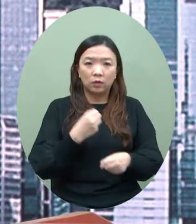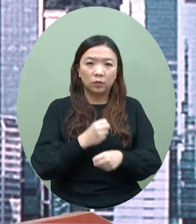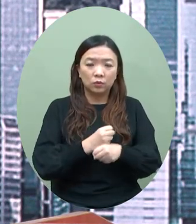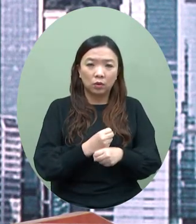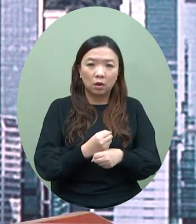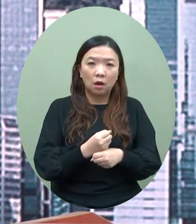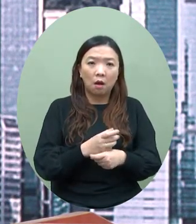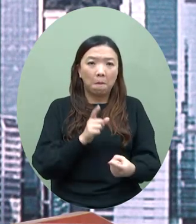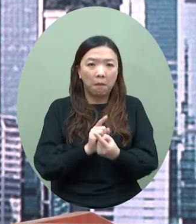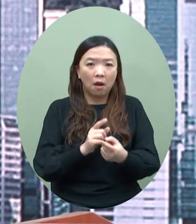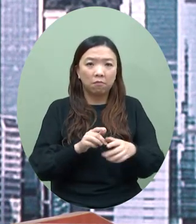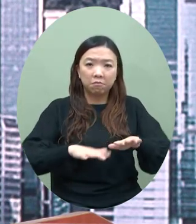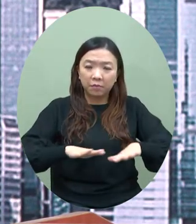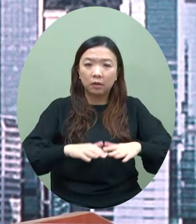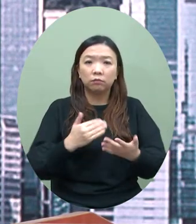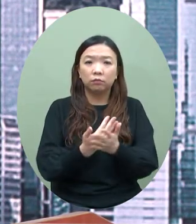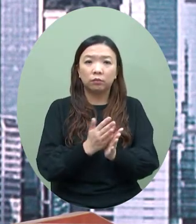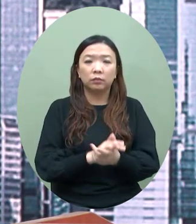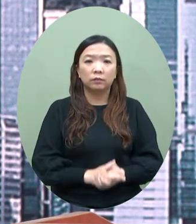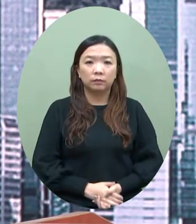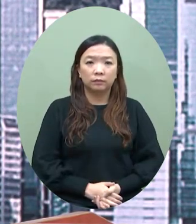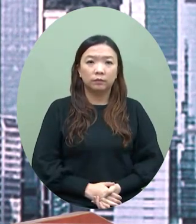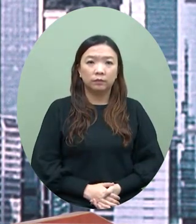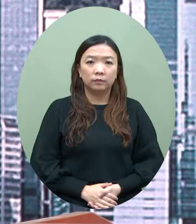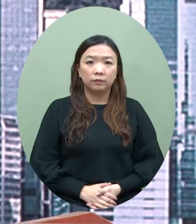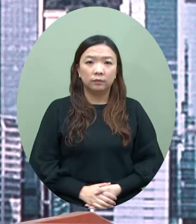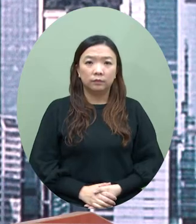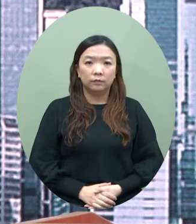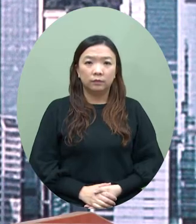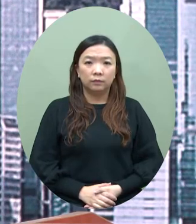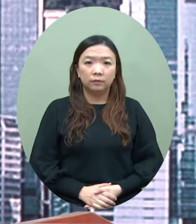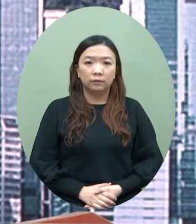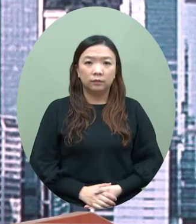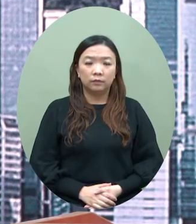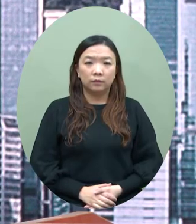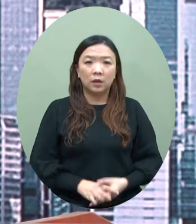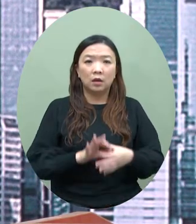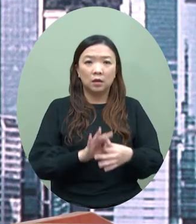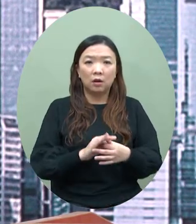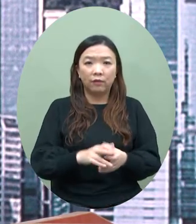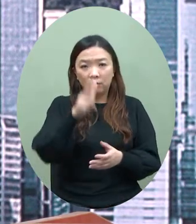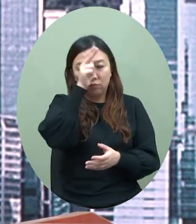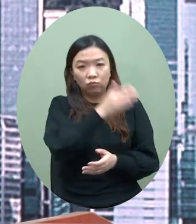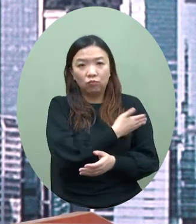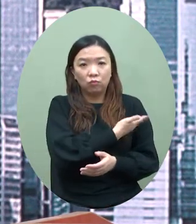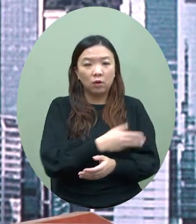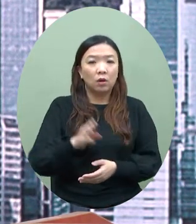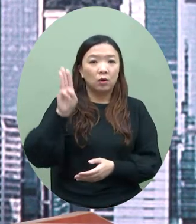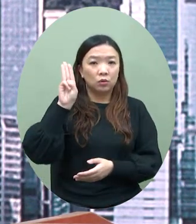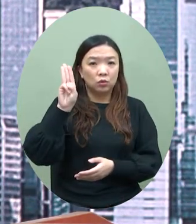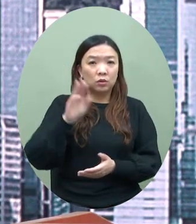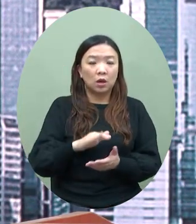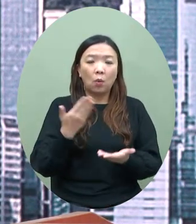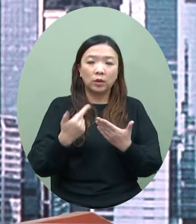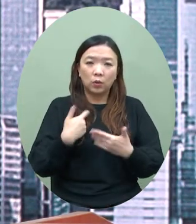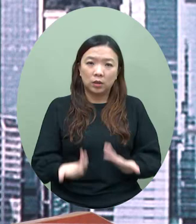呢應變等等。咁所以係一個咁嘅情況嚟嘅。有關嗰個公務員宣誓嗰度呢，或者我而家